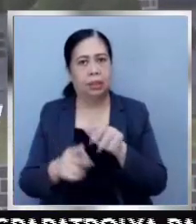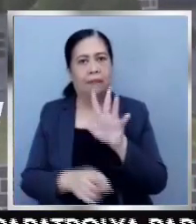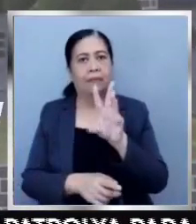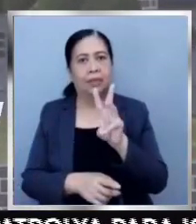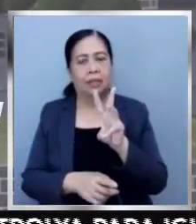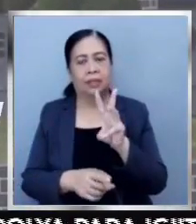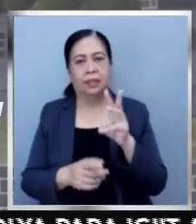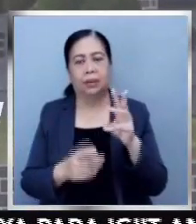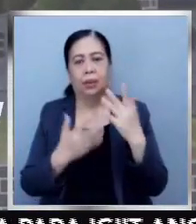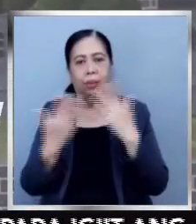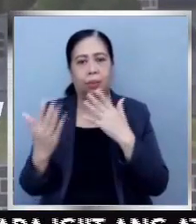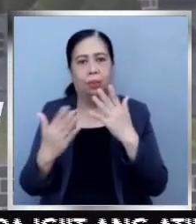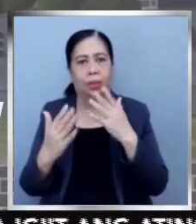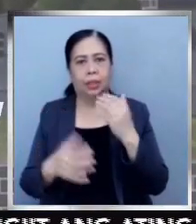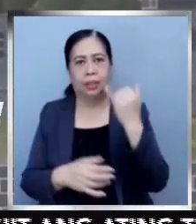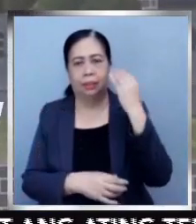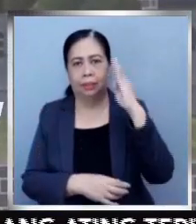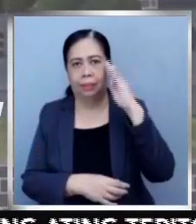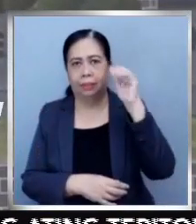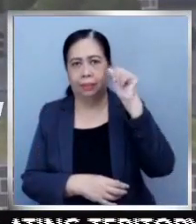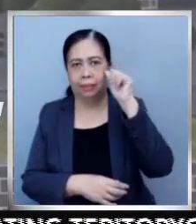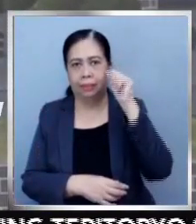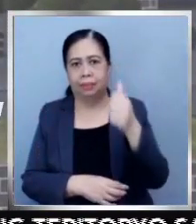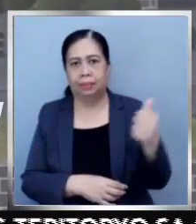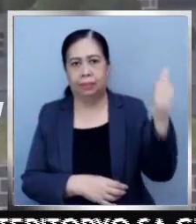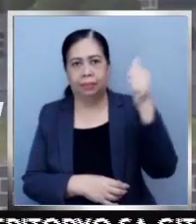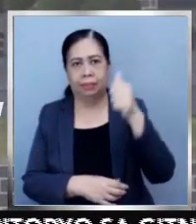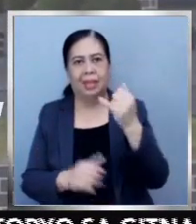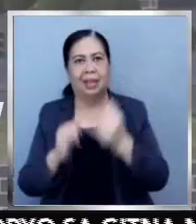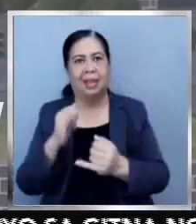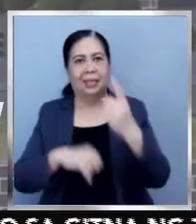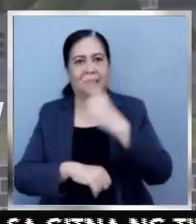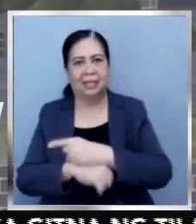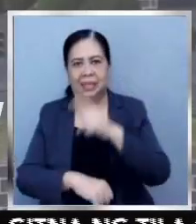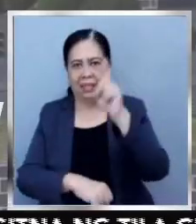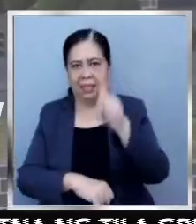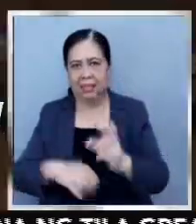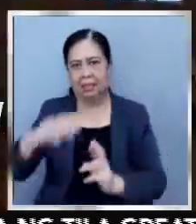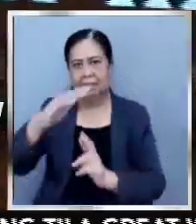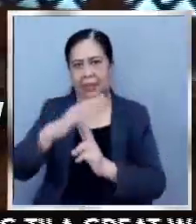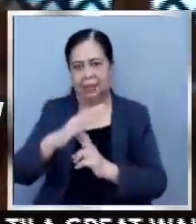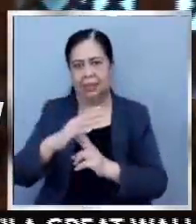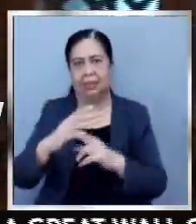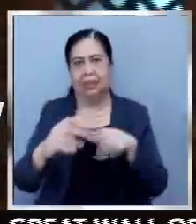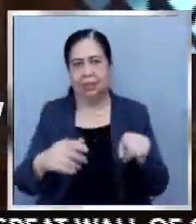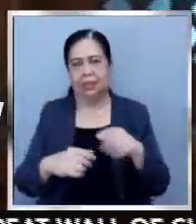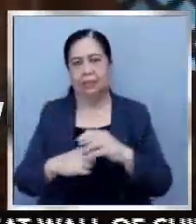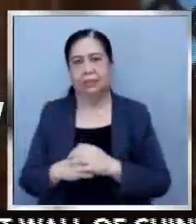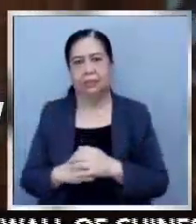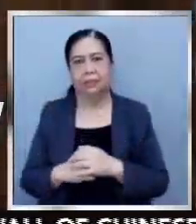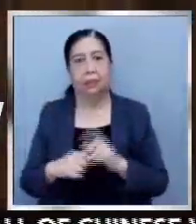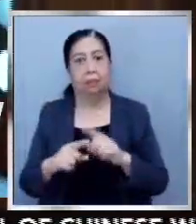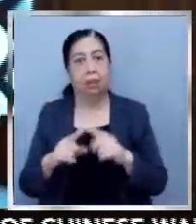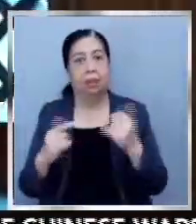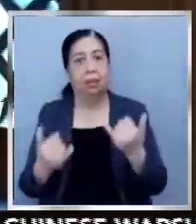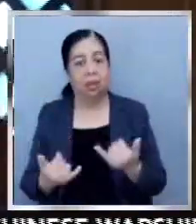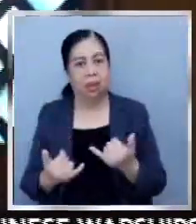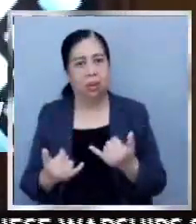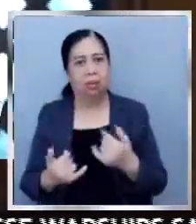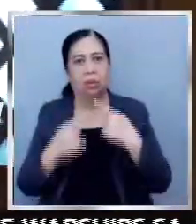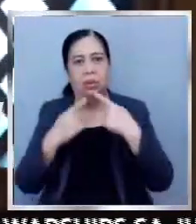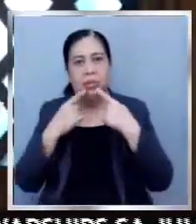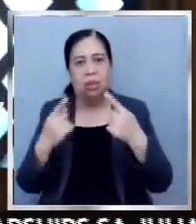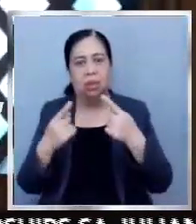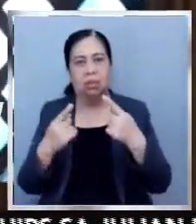PNP Chief Benjamin Acorda Jr. na huling araw din dapat niya sa serbisyo bago magretiro. Pero ngayong araw, inanunsyo ng